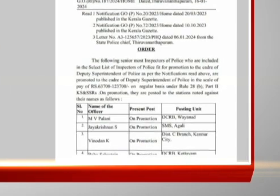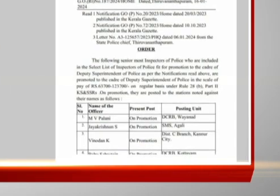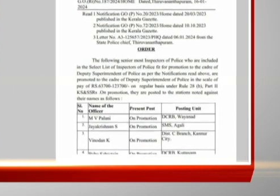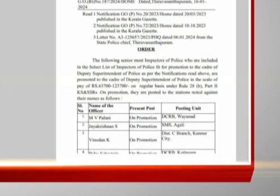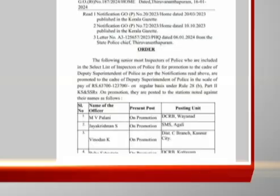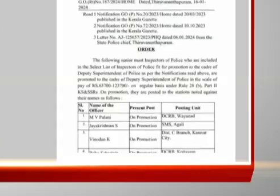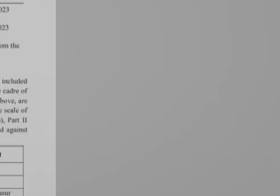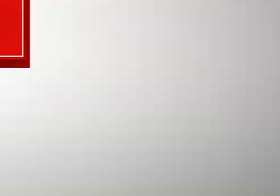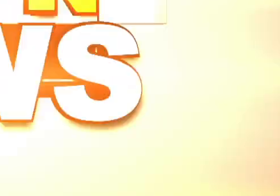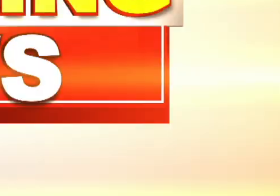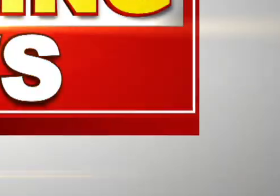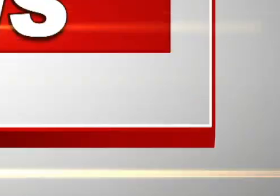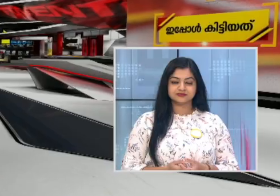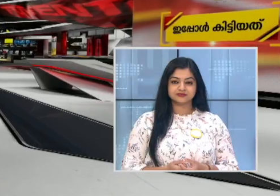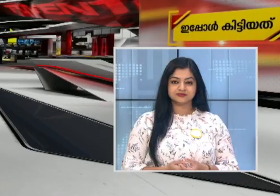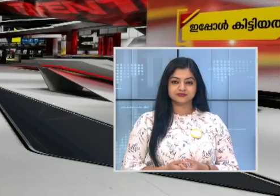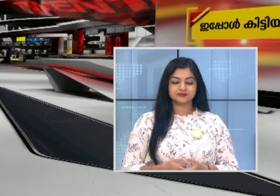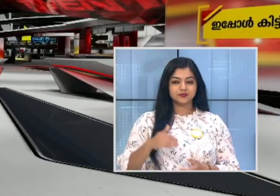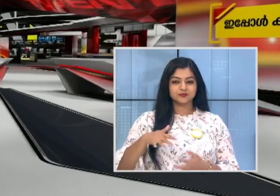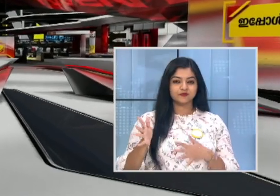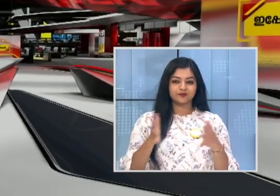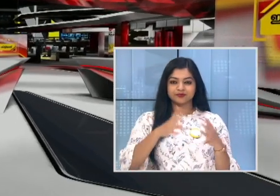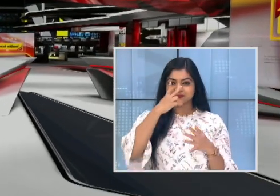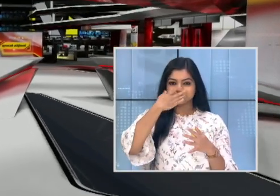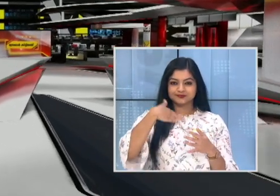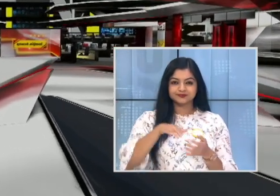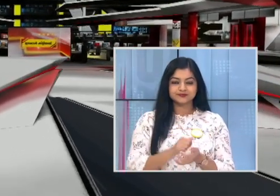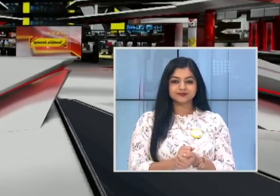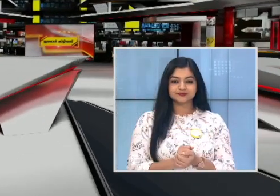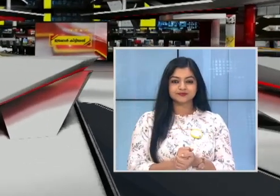ശരി, ദീപക് ധർമ്മടമാണ് വിവരങ്ങൾ നൽകിയത്. ഇനി ഇപ്പോഴത്തെ